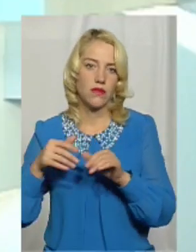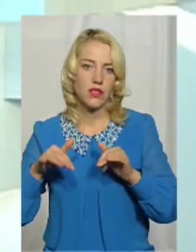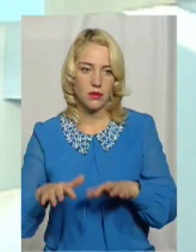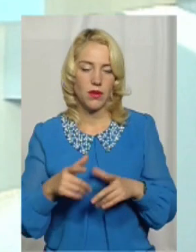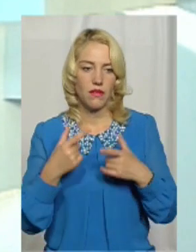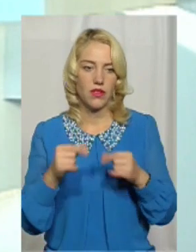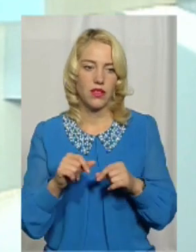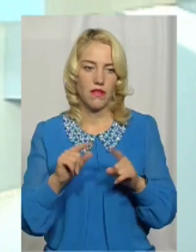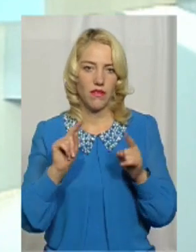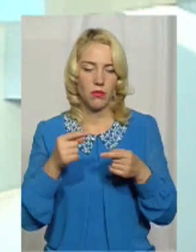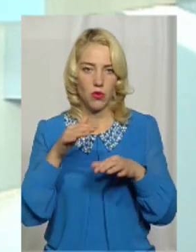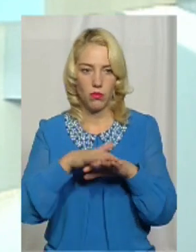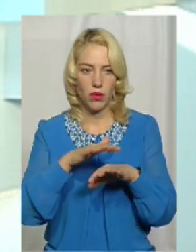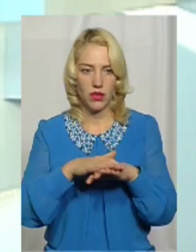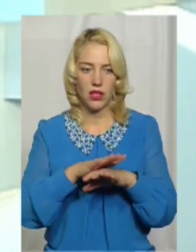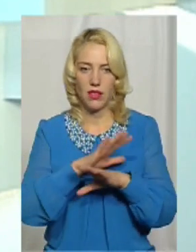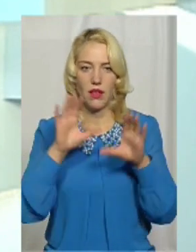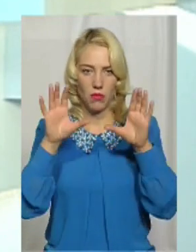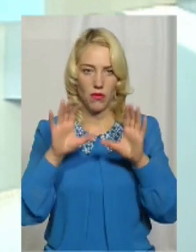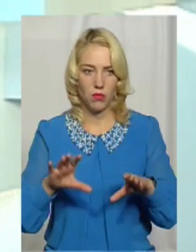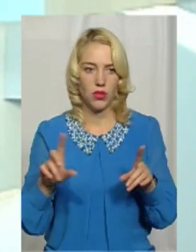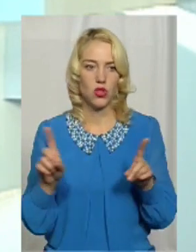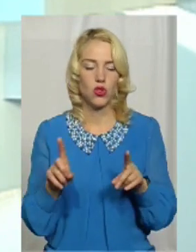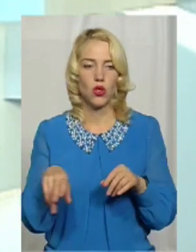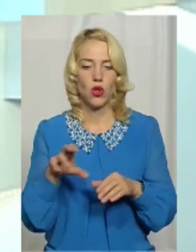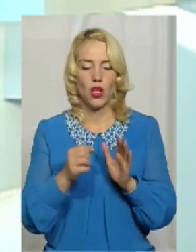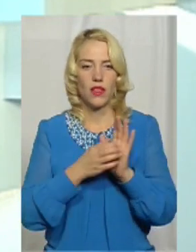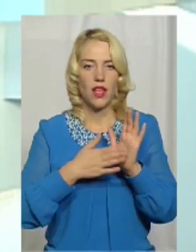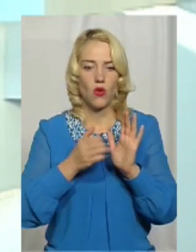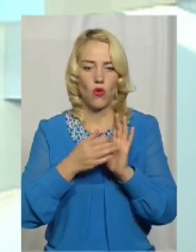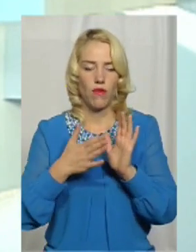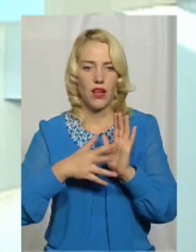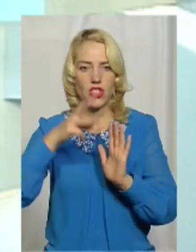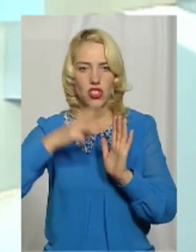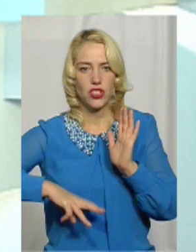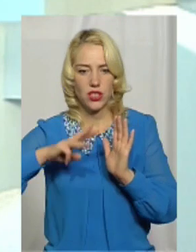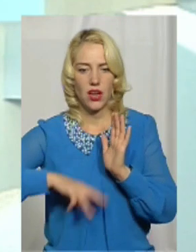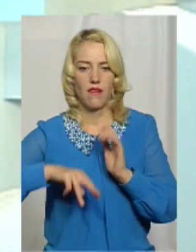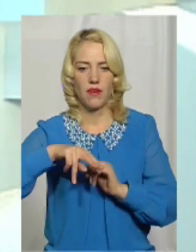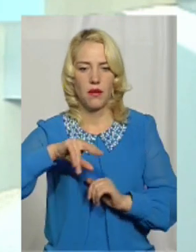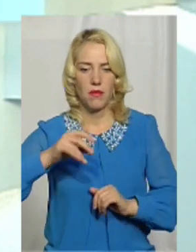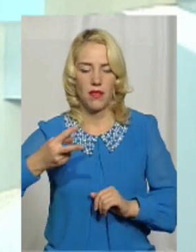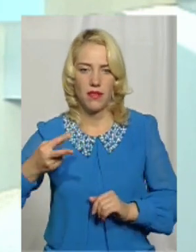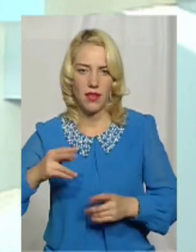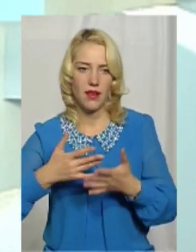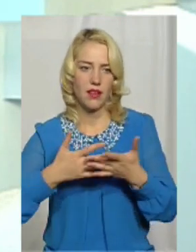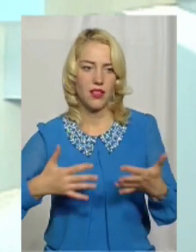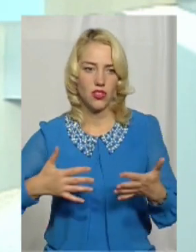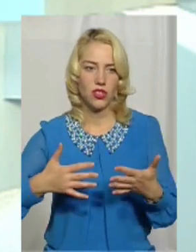де вимоги банків неправомірні, що щодо нарахування штрафних санкцій, пені, інших